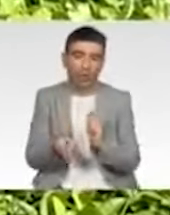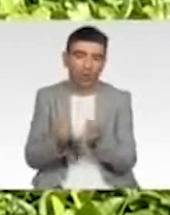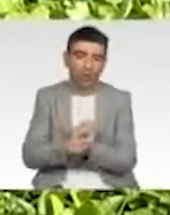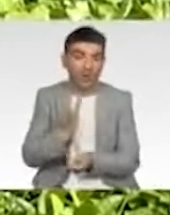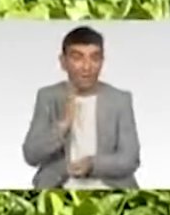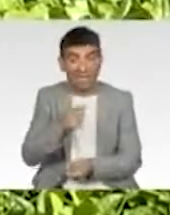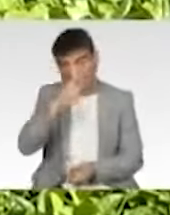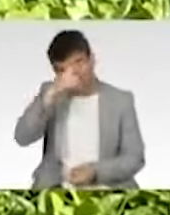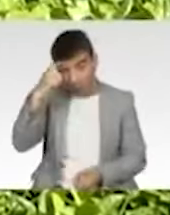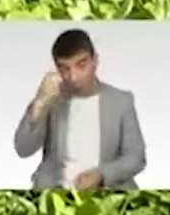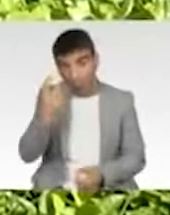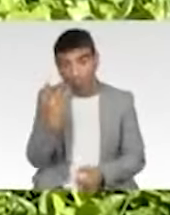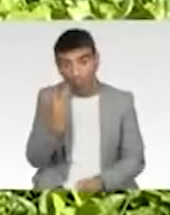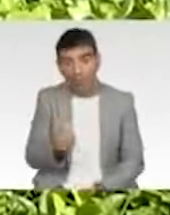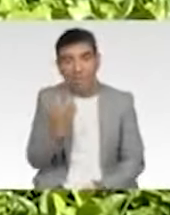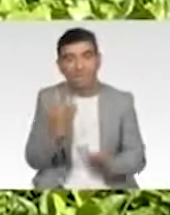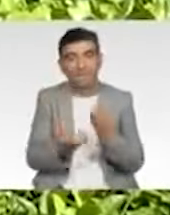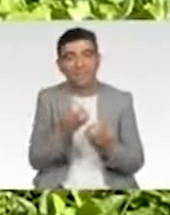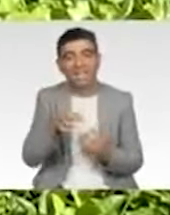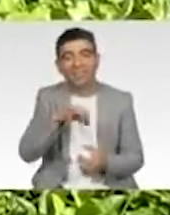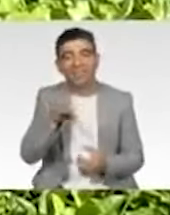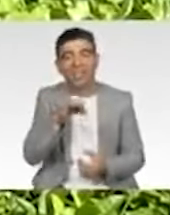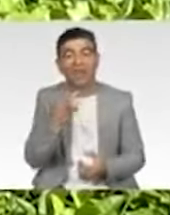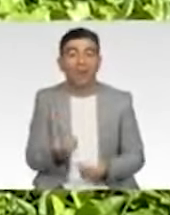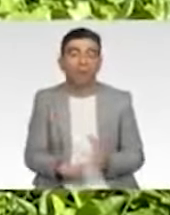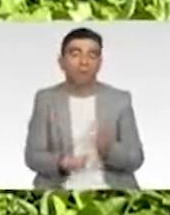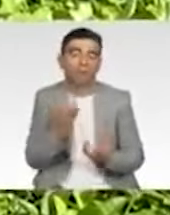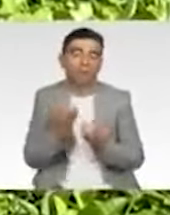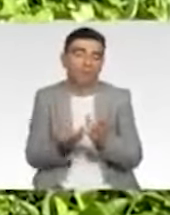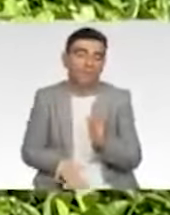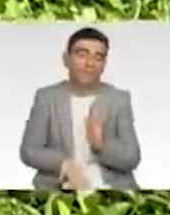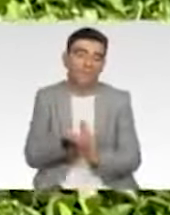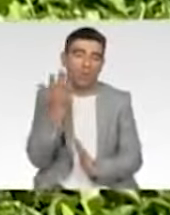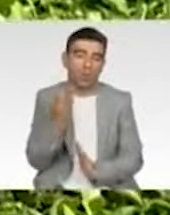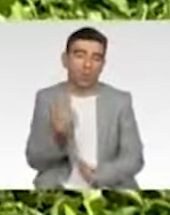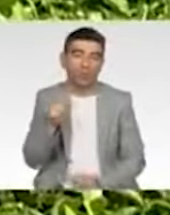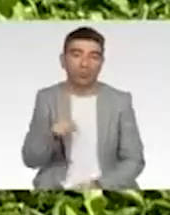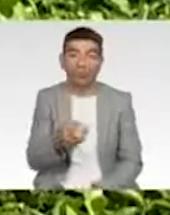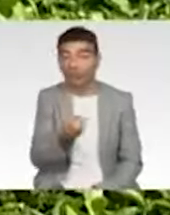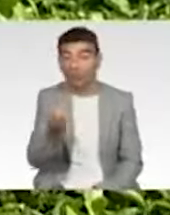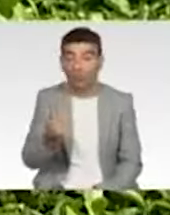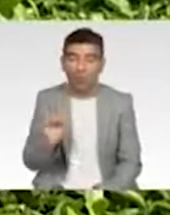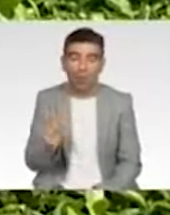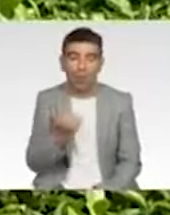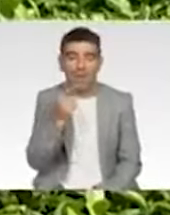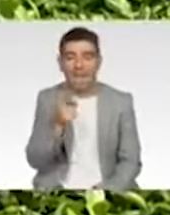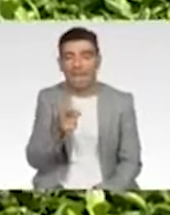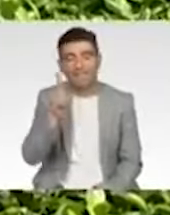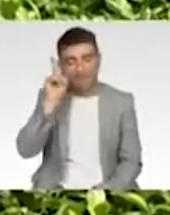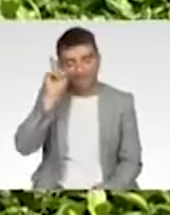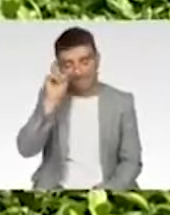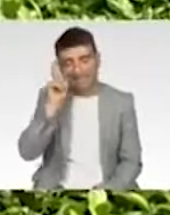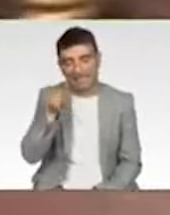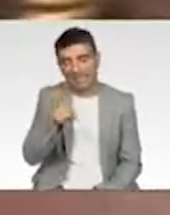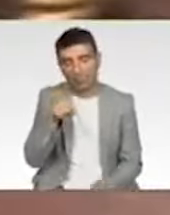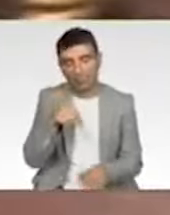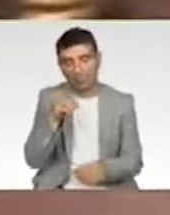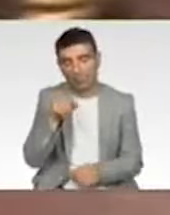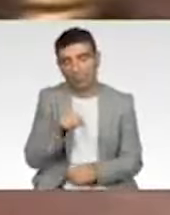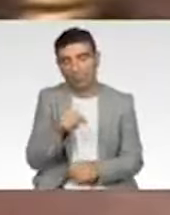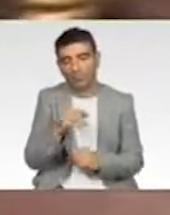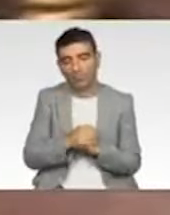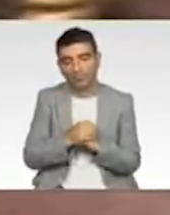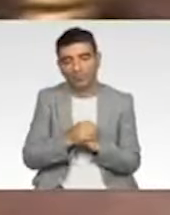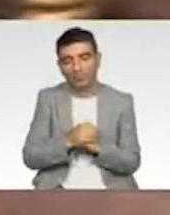fazla sıcaklığı uygularsak pişen çayı daha çok pişirmiş oluyoruz. Bu yüzden bu çok önemli. Püf noktalarından bir tanesi bu.